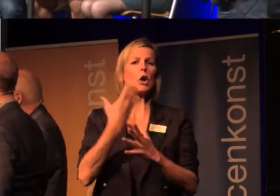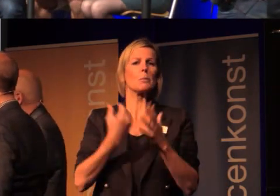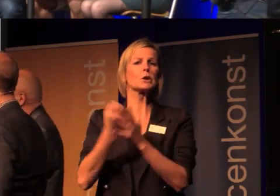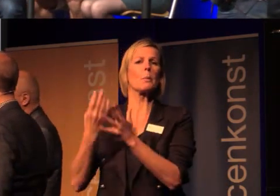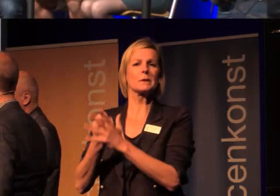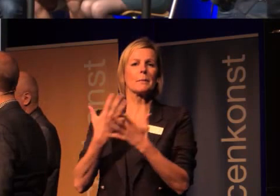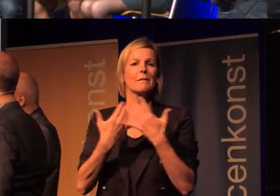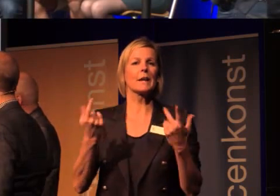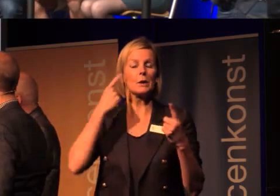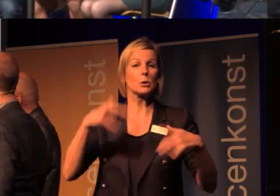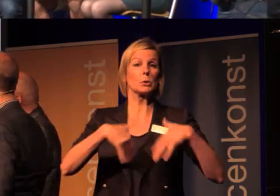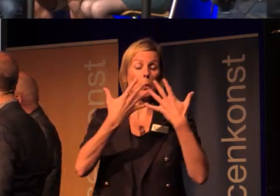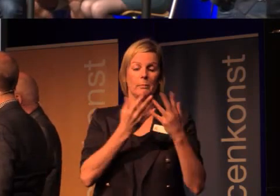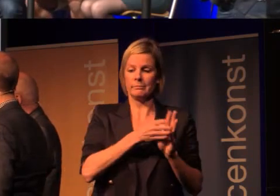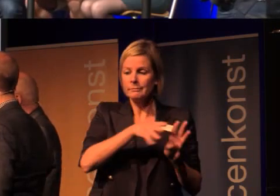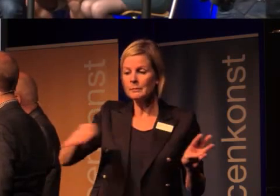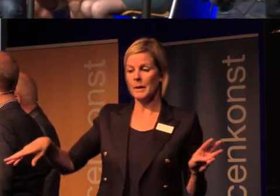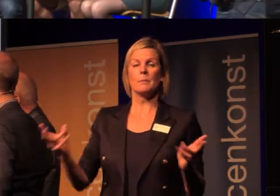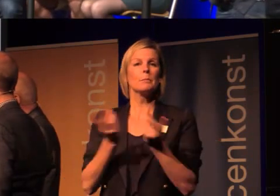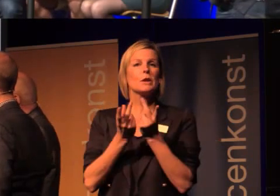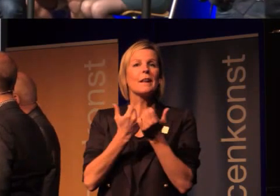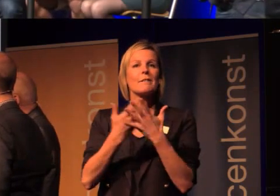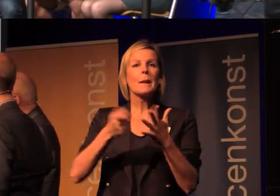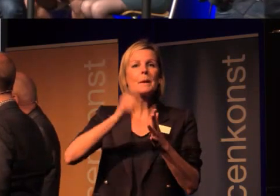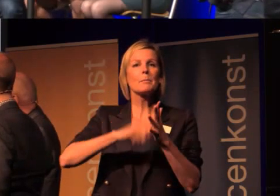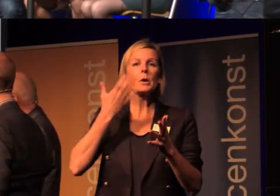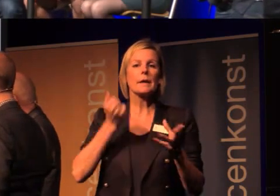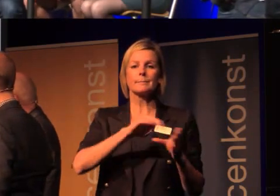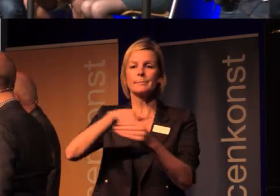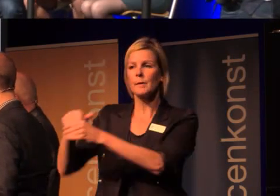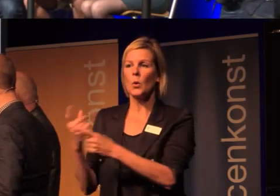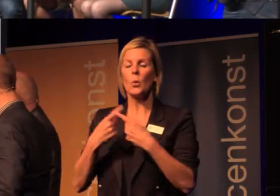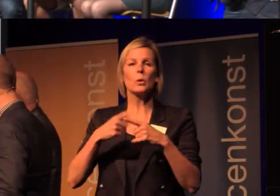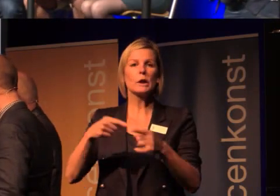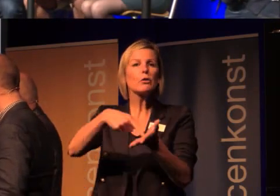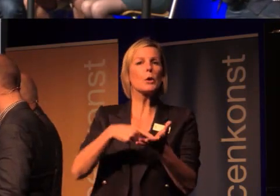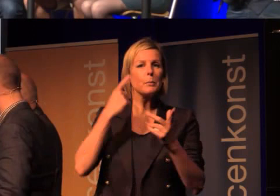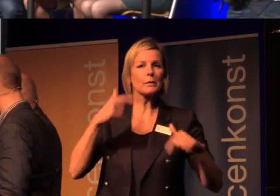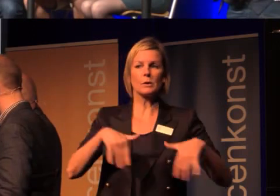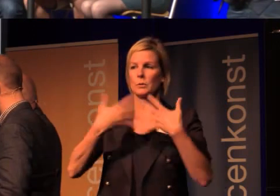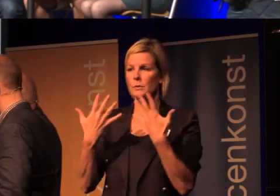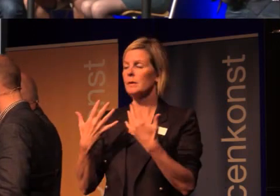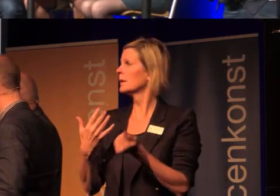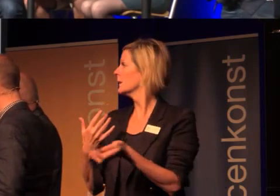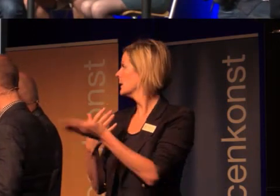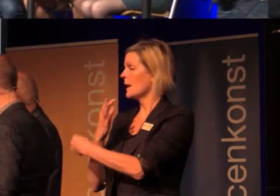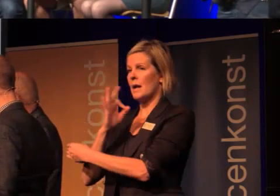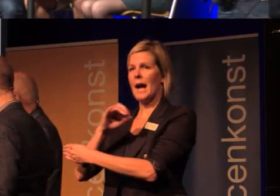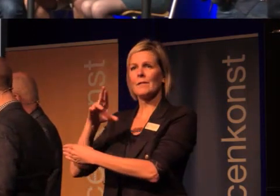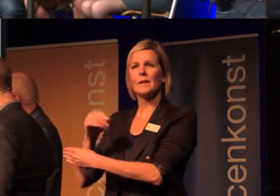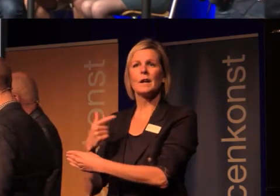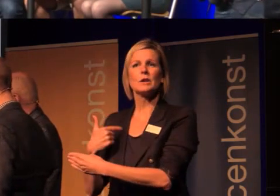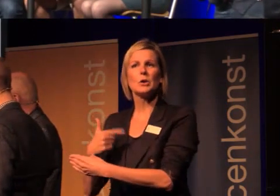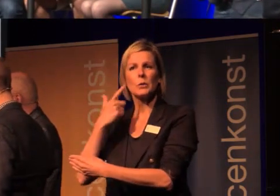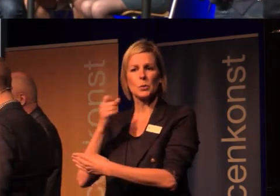också fler kunna ta del av kultur i alla olika klasser om man vill beskriva det så. Tack, Hanna. Jag tror också att en vanlig fälla som man faller i när man pratar